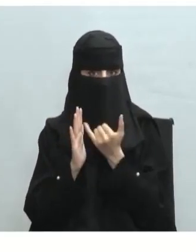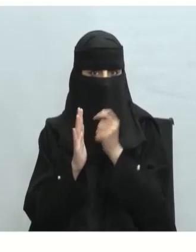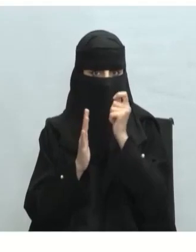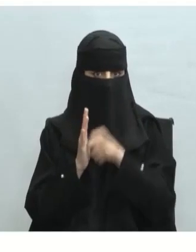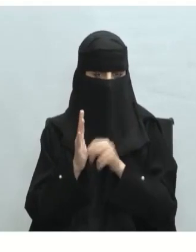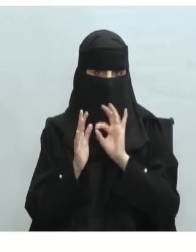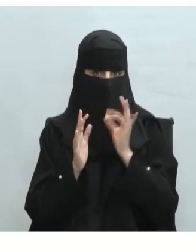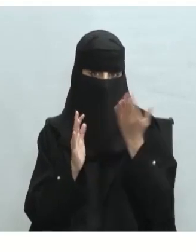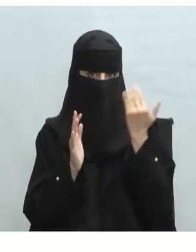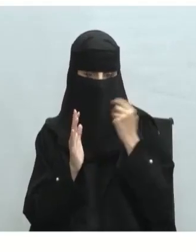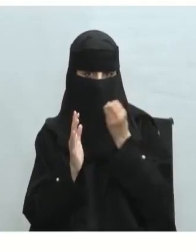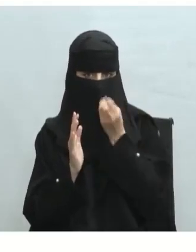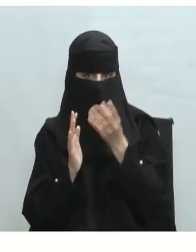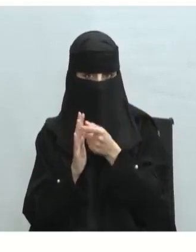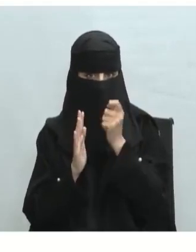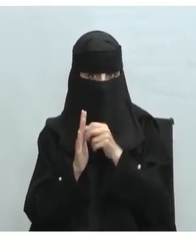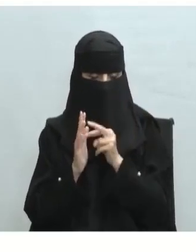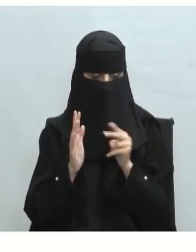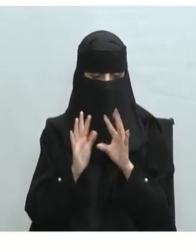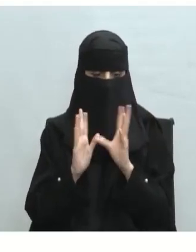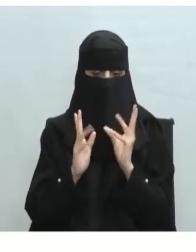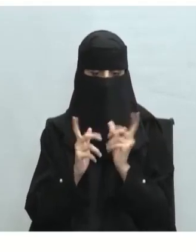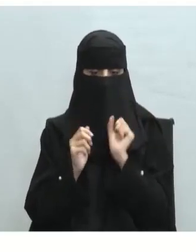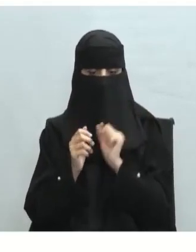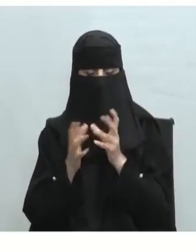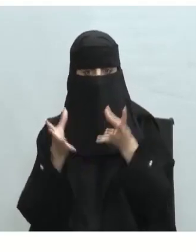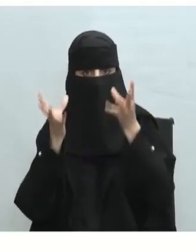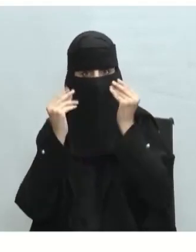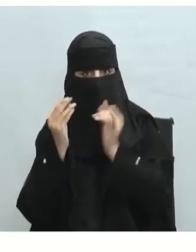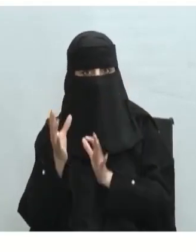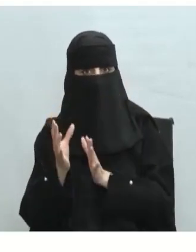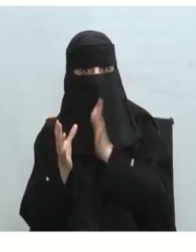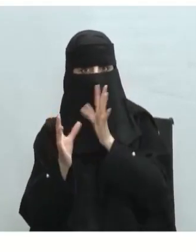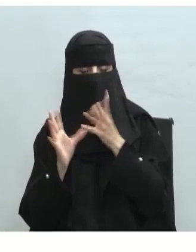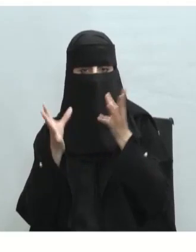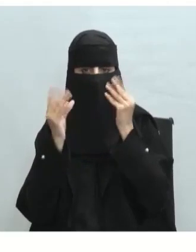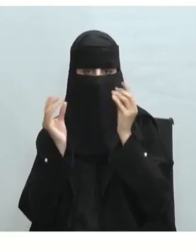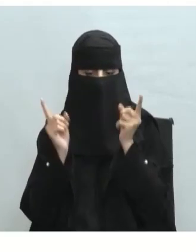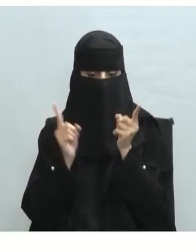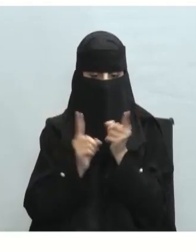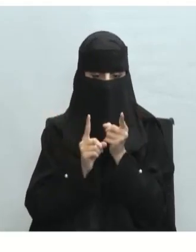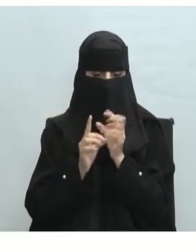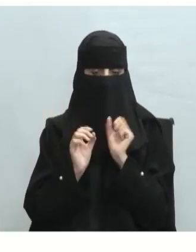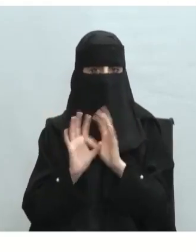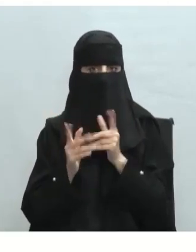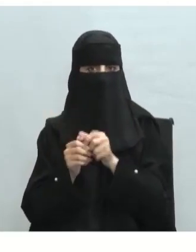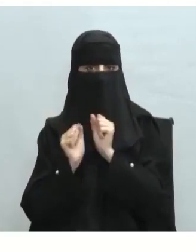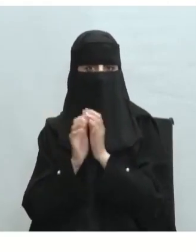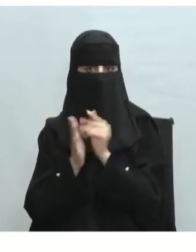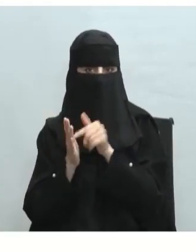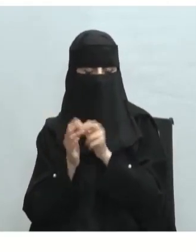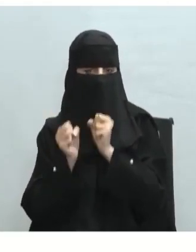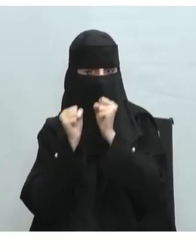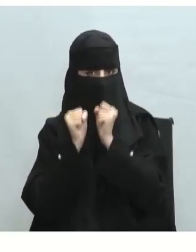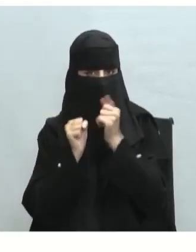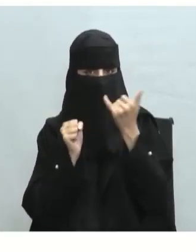قراءه قراءه سريعه واهميه الماده ايضا مقروءه وهذه ايضا مهمه كذلك حجم المعلومات وصعوبه الماده المقروءه حجم